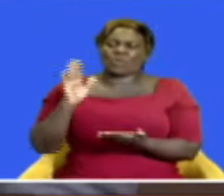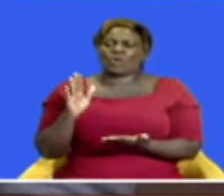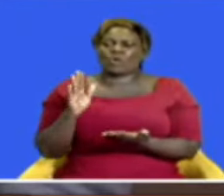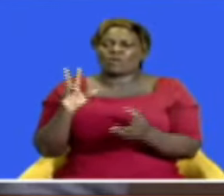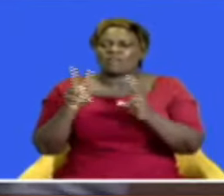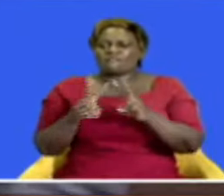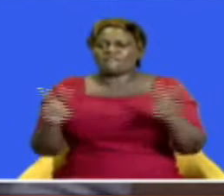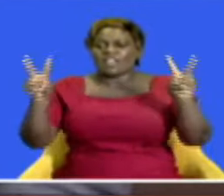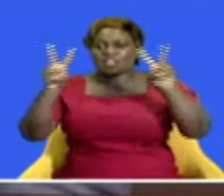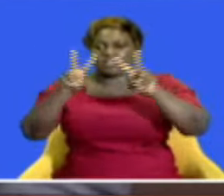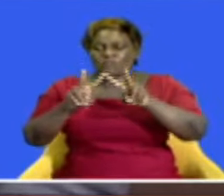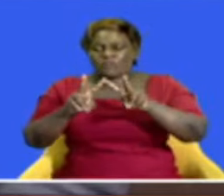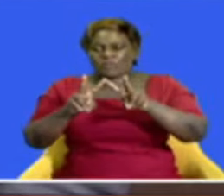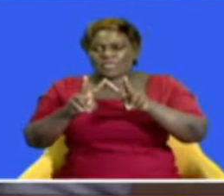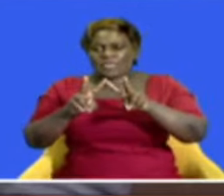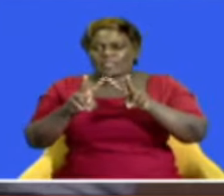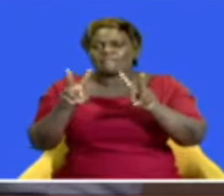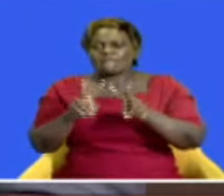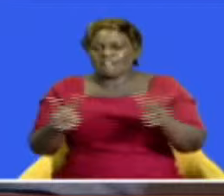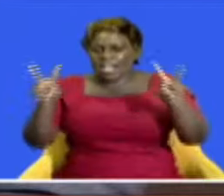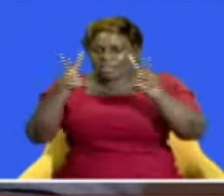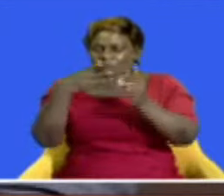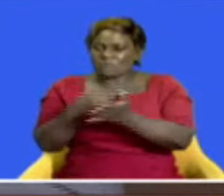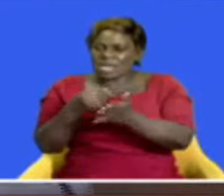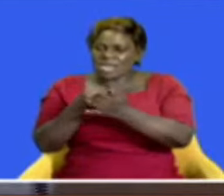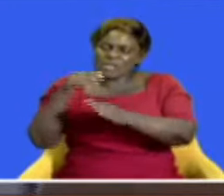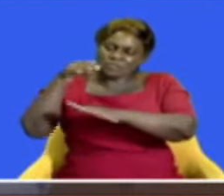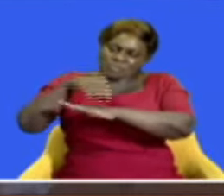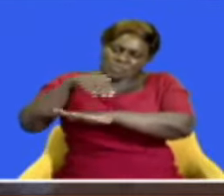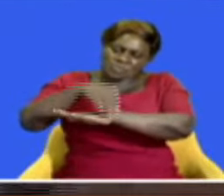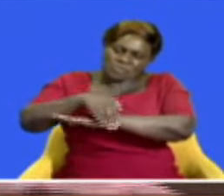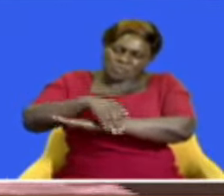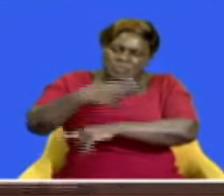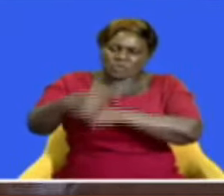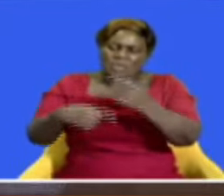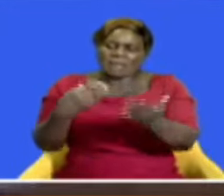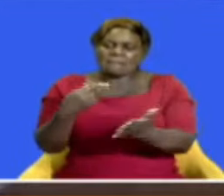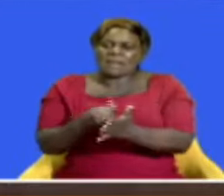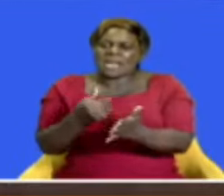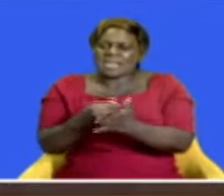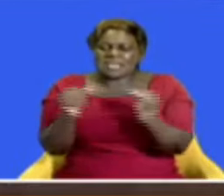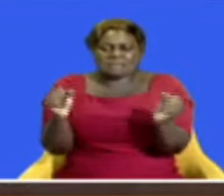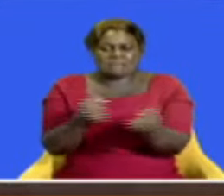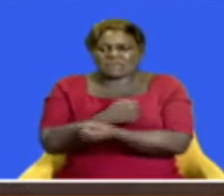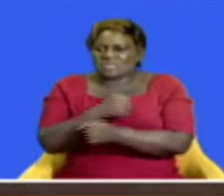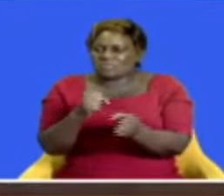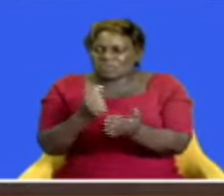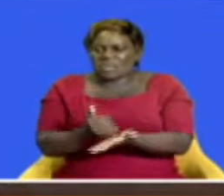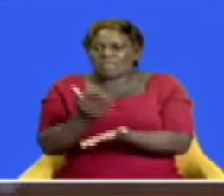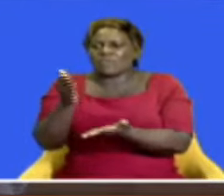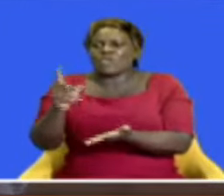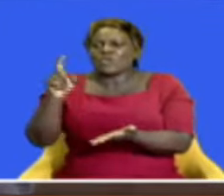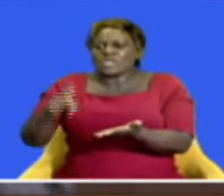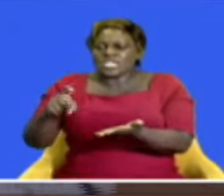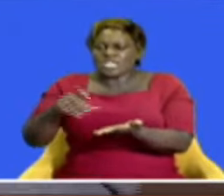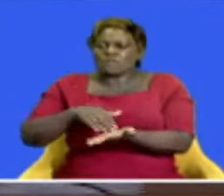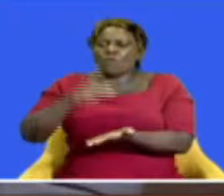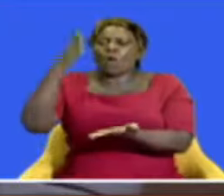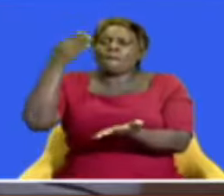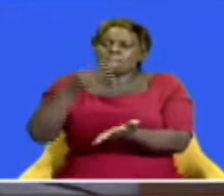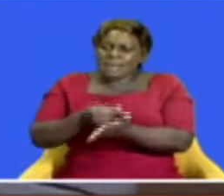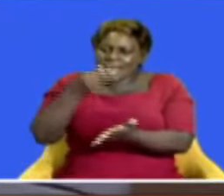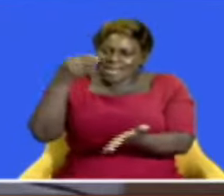ile tunaita value, yani dhamani ya hiyo pesa. Kwa sababu sasa hiyo pesa haiwezi kukununulia, utahitaji pesa